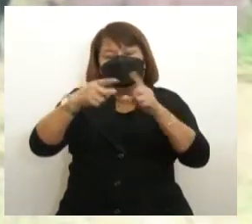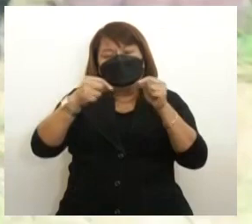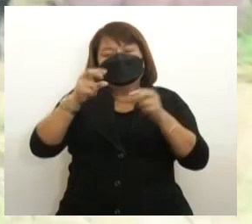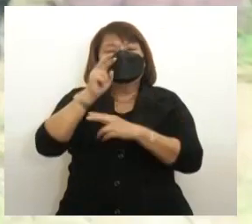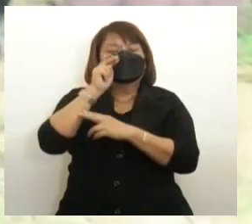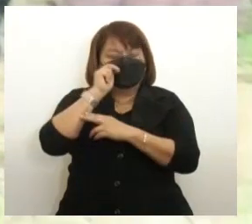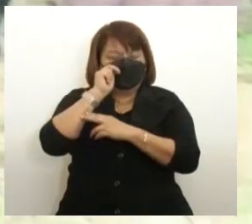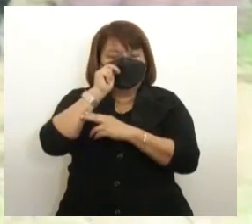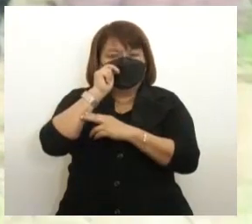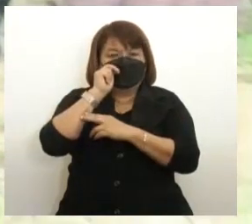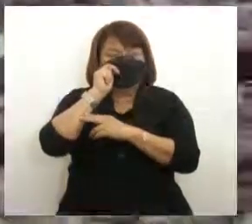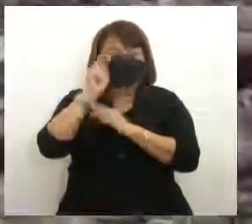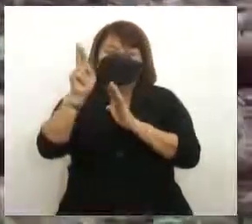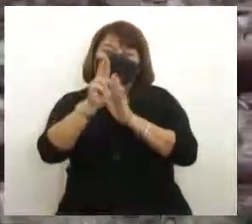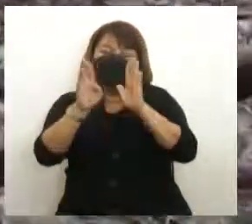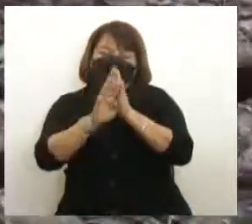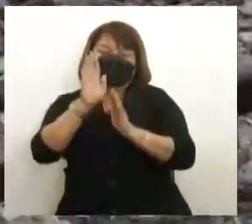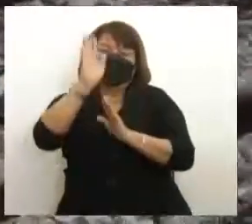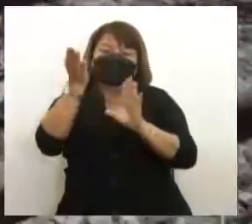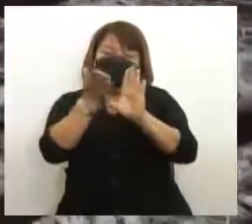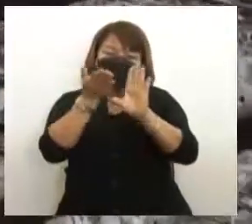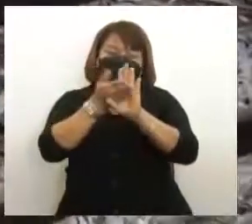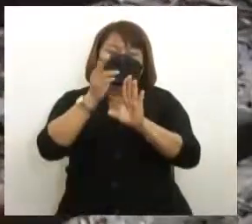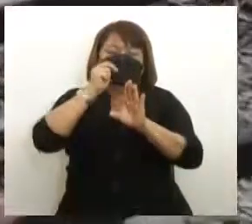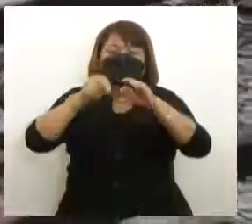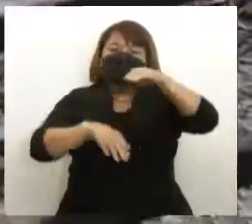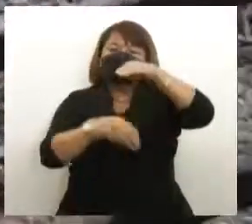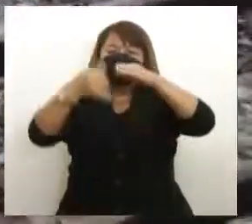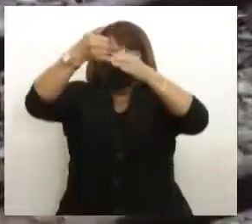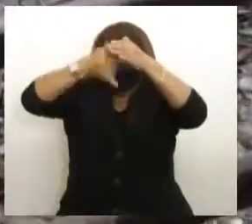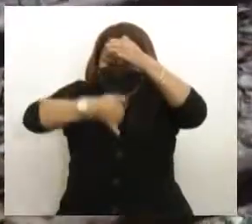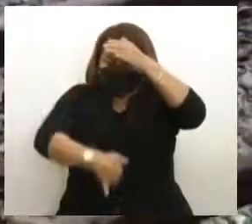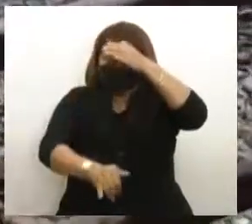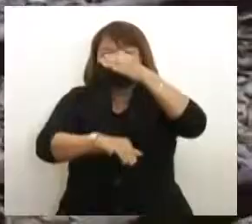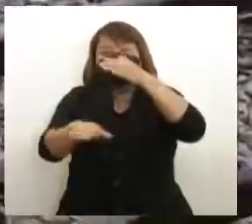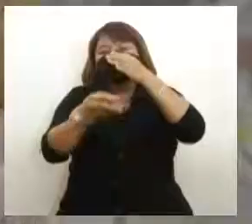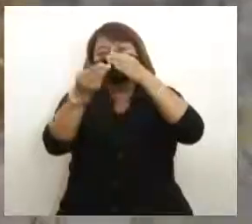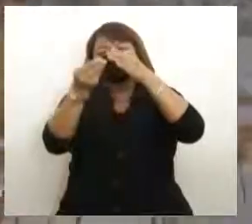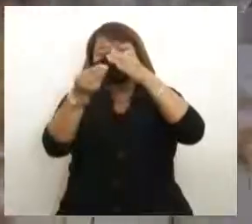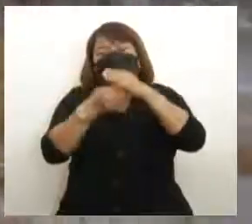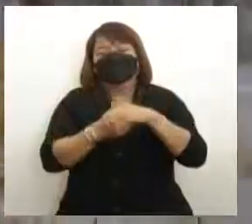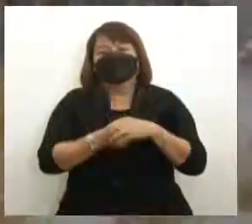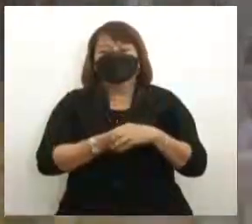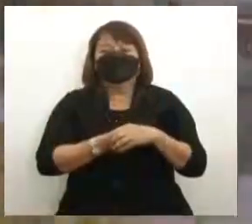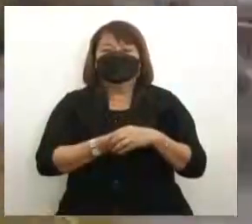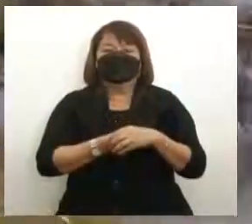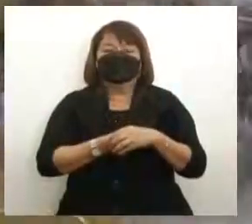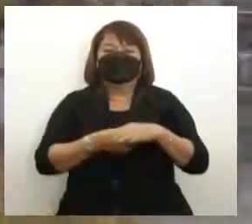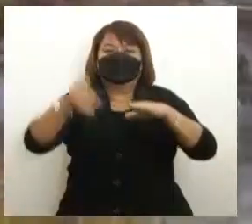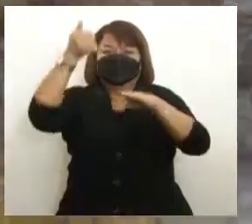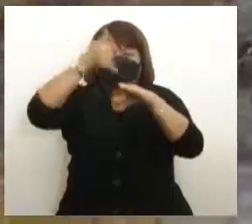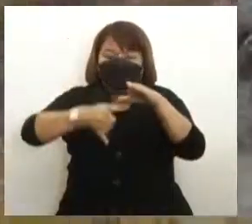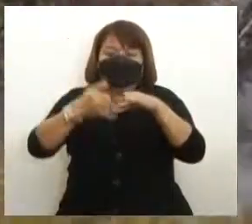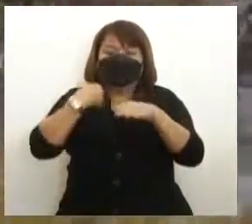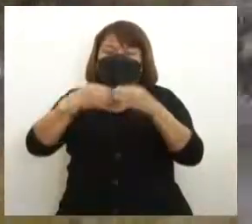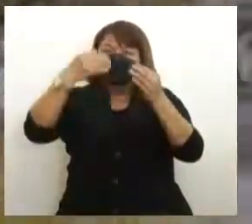ของระบบของธนาคารน้ำใต้ดินนะครับธนาคารน้ำใต้ดินมีหัวใจหลักง่ายก็คือ เม็ดฝนที่ตกมา